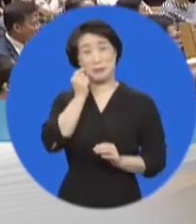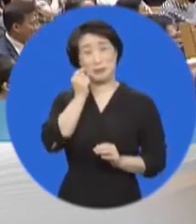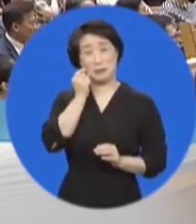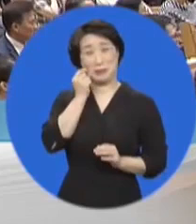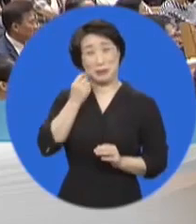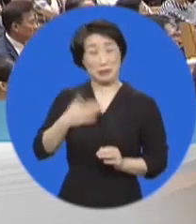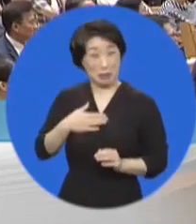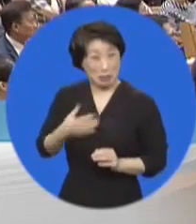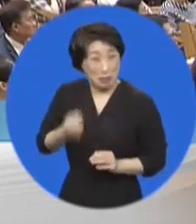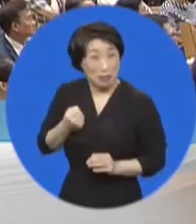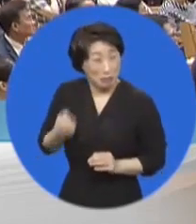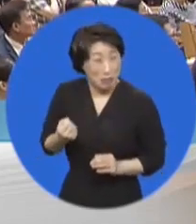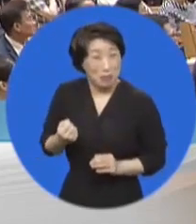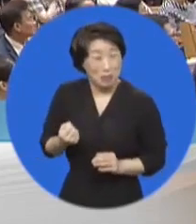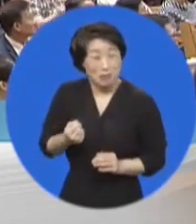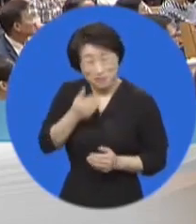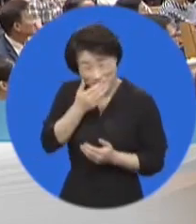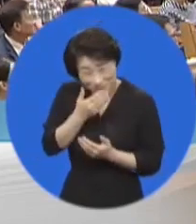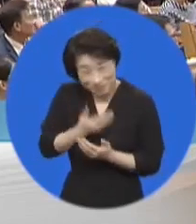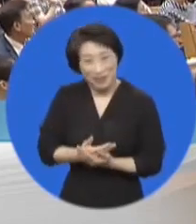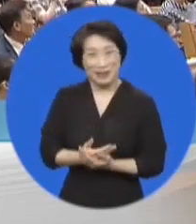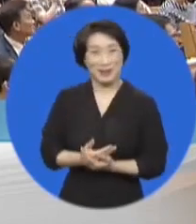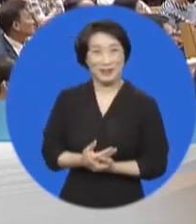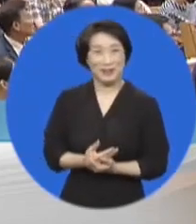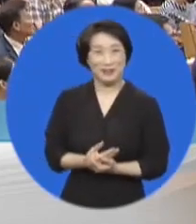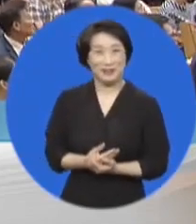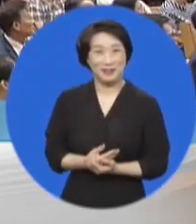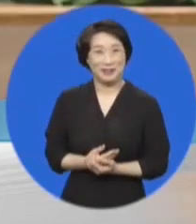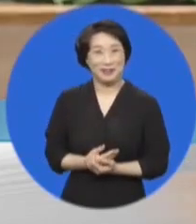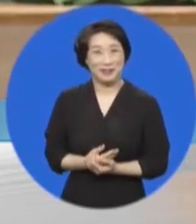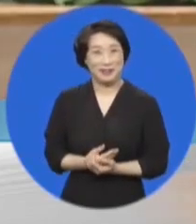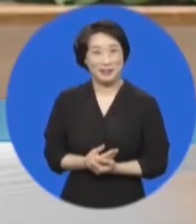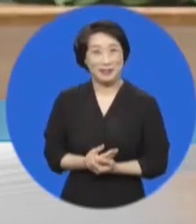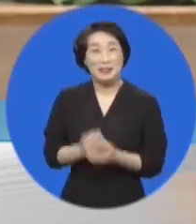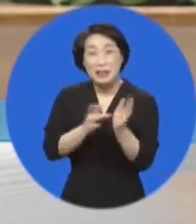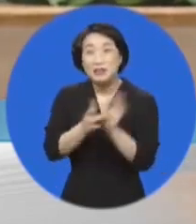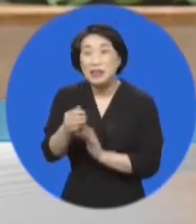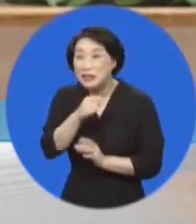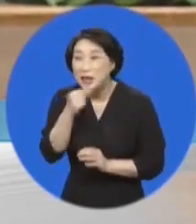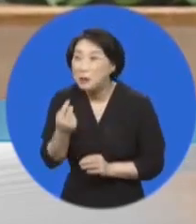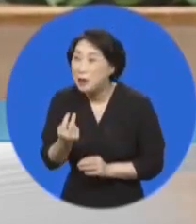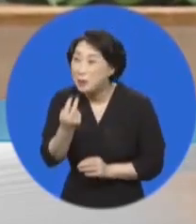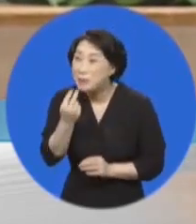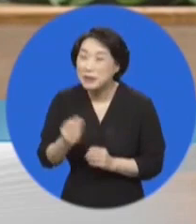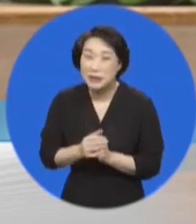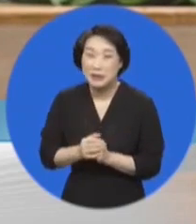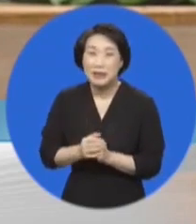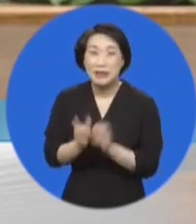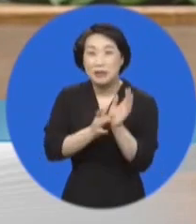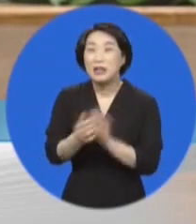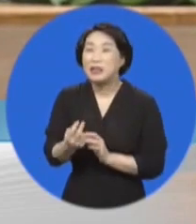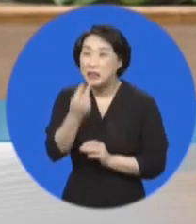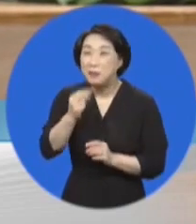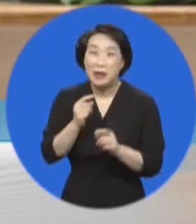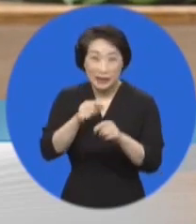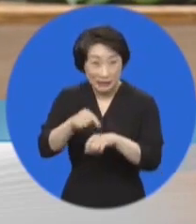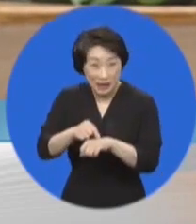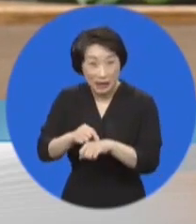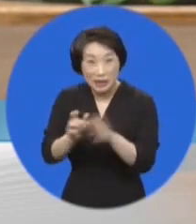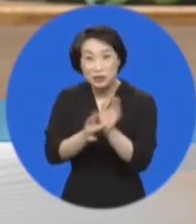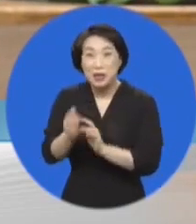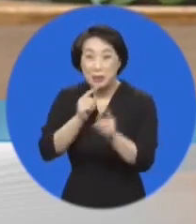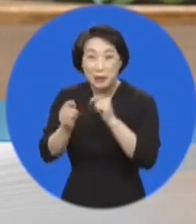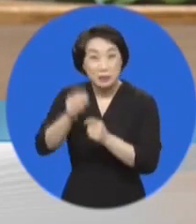말입니다. 어마어마한 사건입니다. 그 생명의 피와 생명의 살과 그의 말씀과